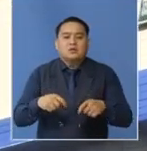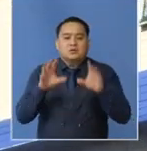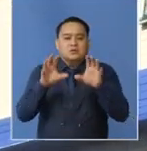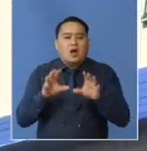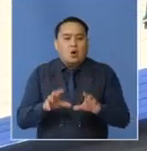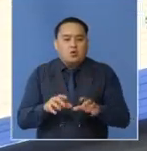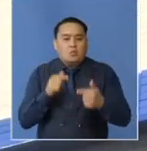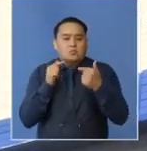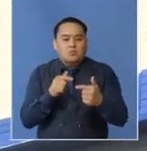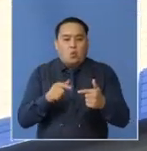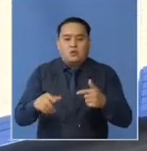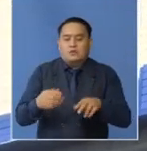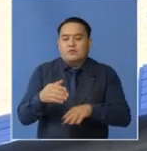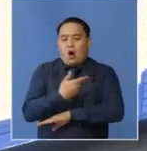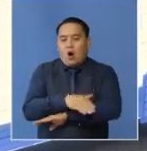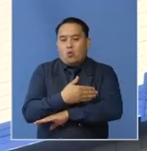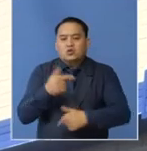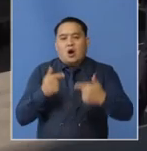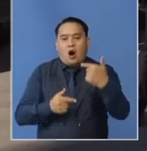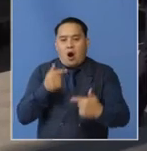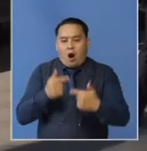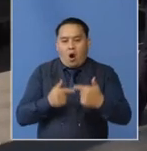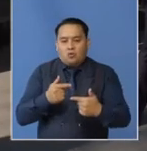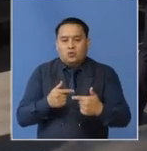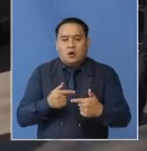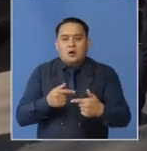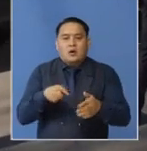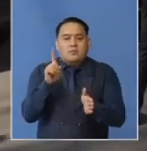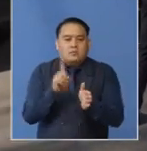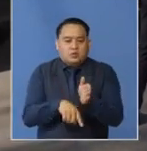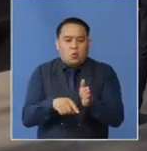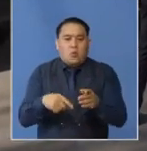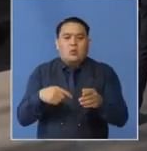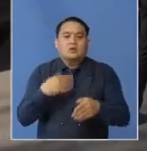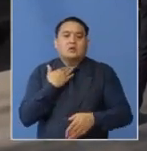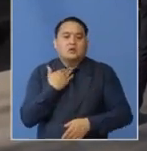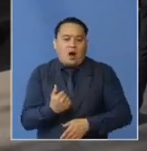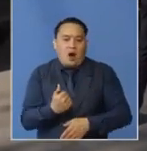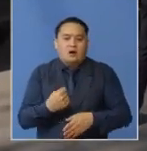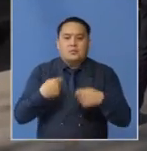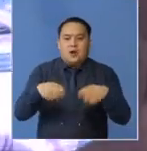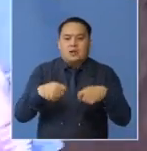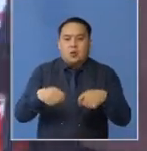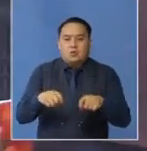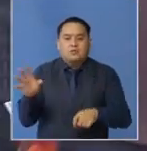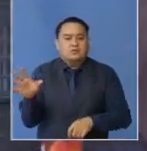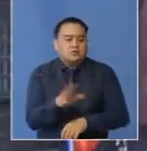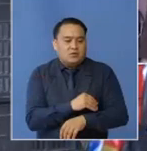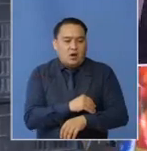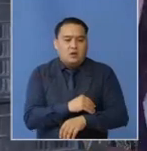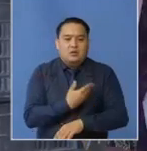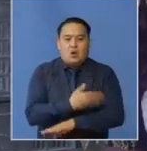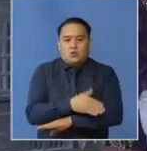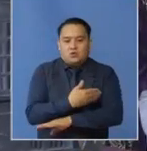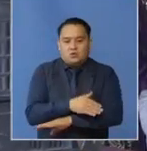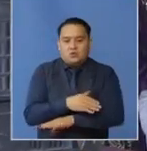Они против стихийной торговли. Конкуренты с улицы, не обремененные налогами, наглым образом отбивают у нас покупателей. Сетуют